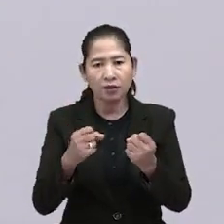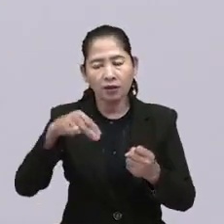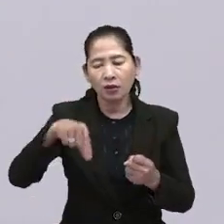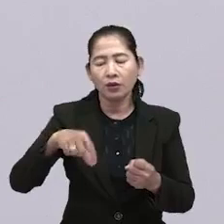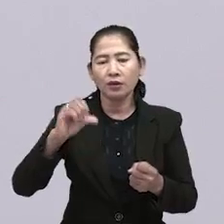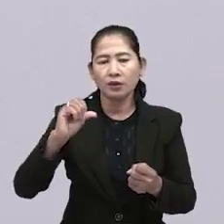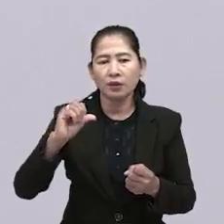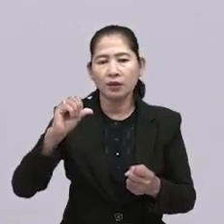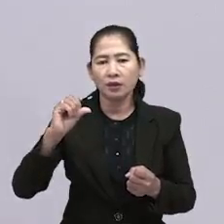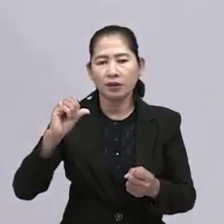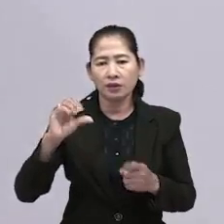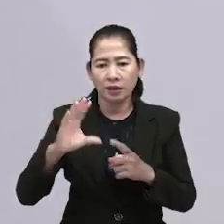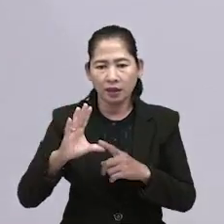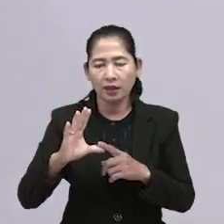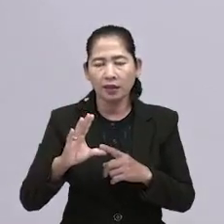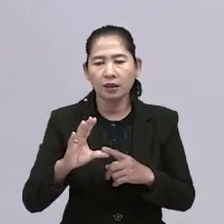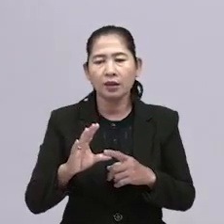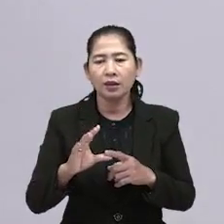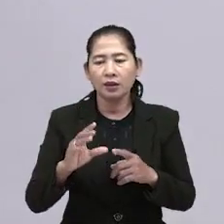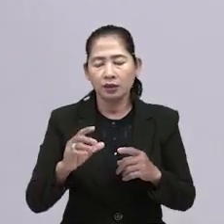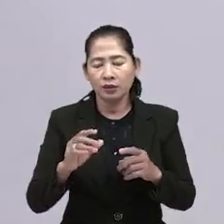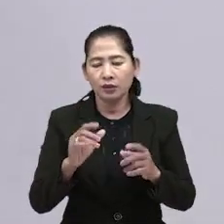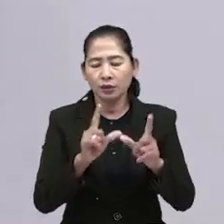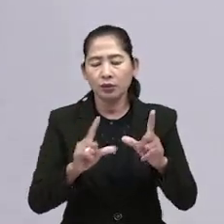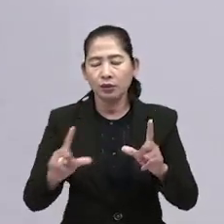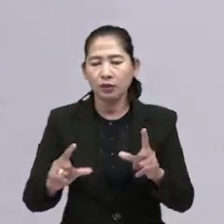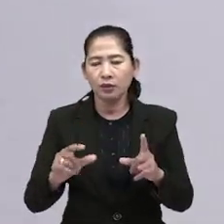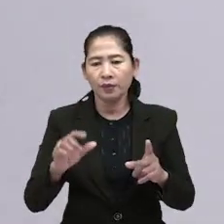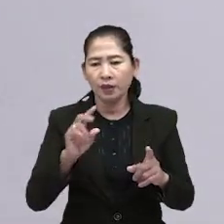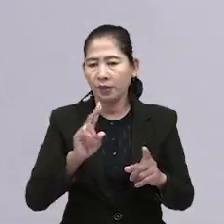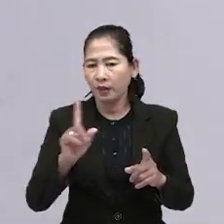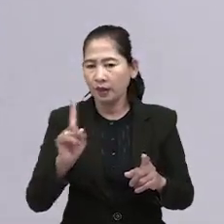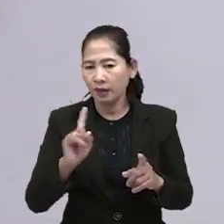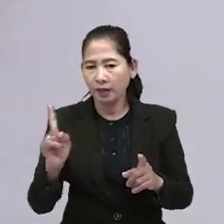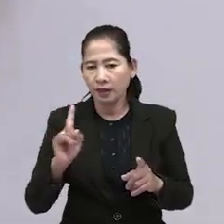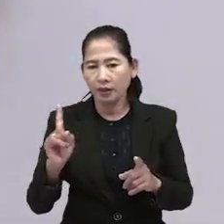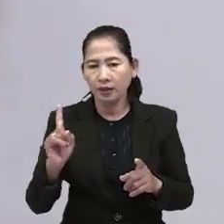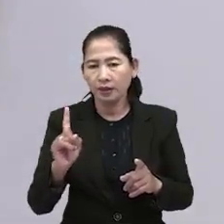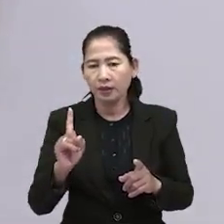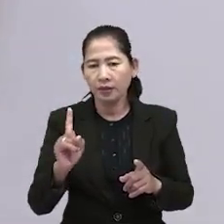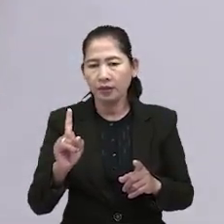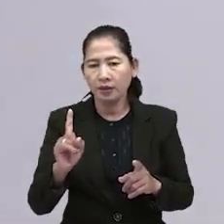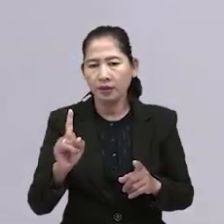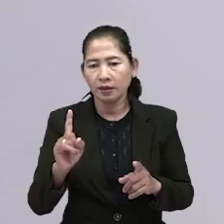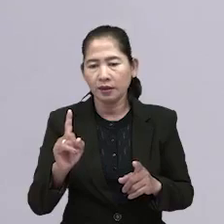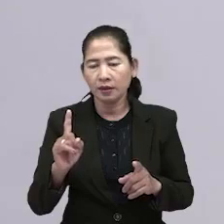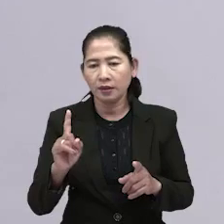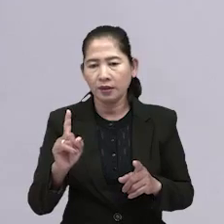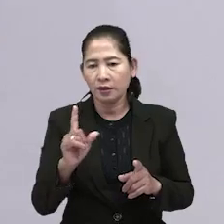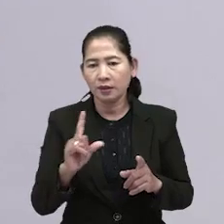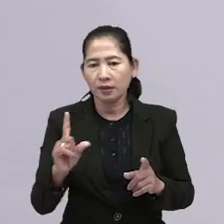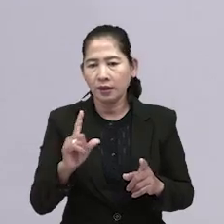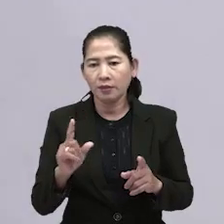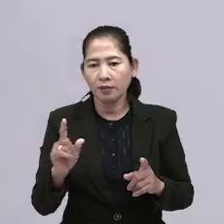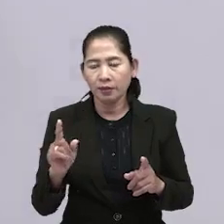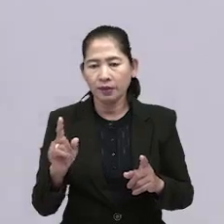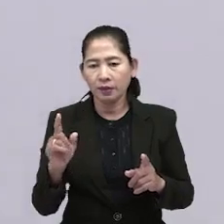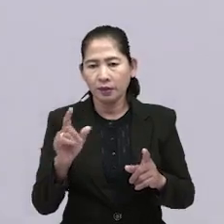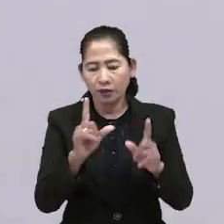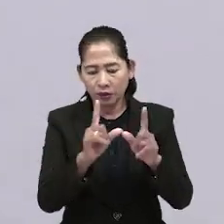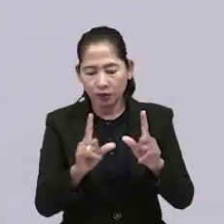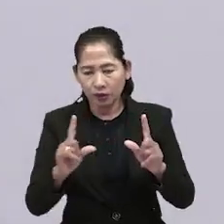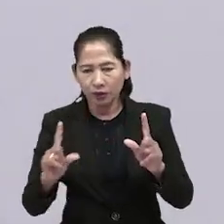ស្រអាគឺហានខ្លាណាកូនណាអញ្ចឹងជួនជាមួយនឹងពាកអីកូនជួនជាមួយនឹងពាកណាណាកូនណាជួននឹងពាកណាហើយបន្តទៅជួននឹងអី